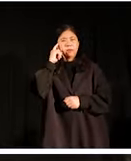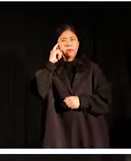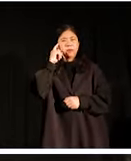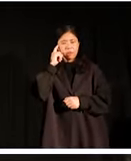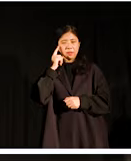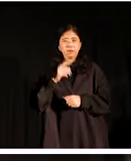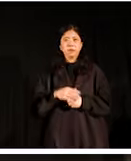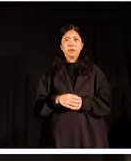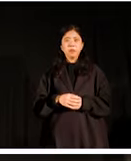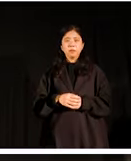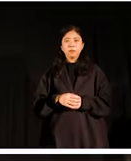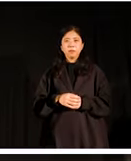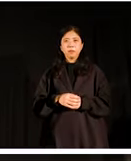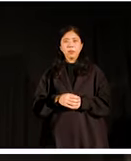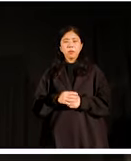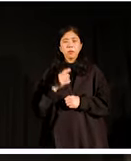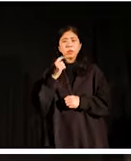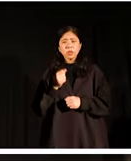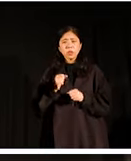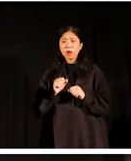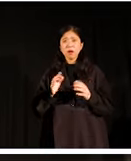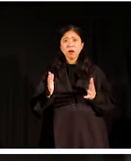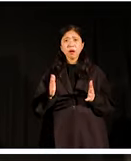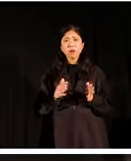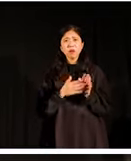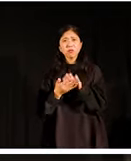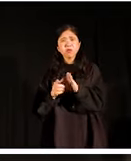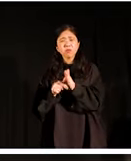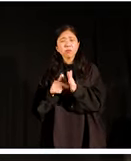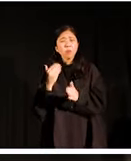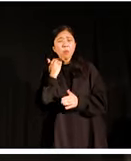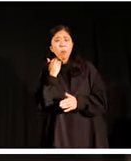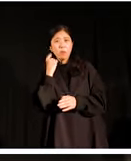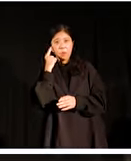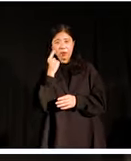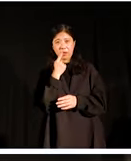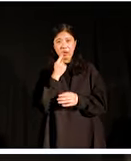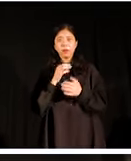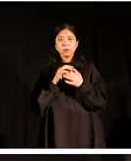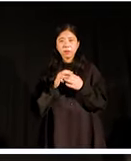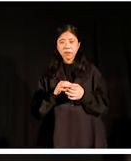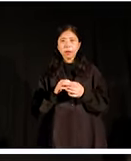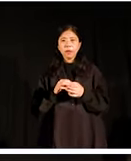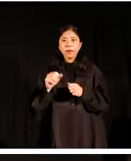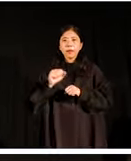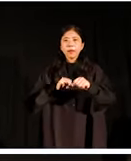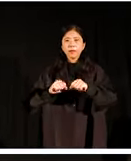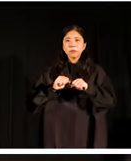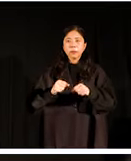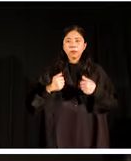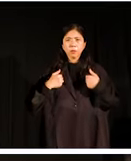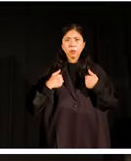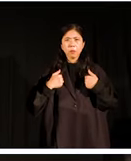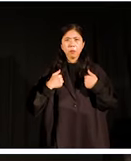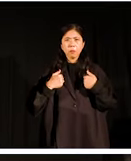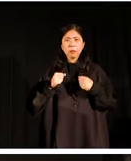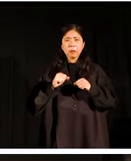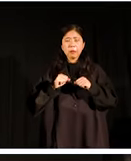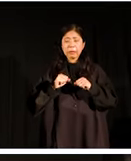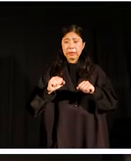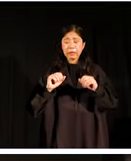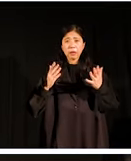一緒やらないと死ぬ時に後悔するなっていうことがやっぱりすごく分かってたのでこういった活動をやっておかないと後悔するなっていうの